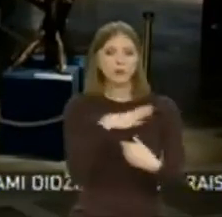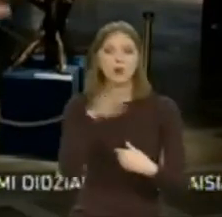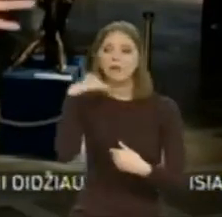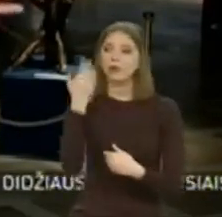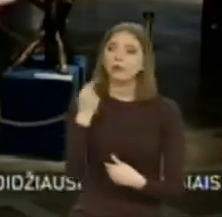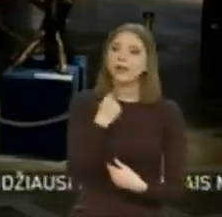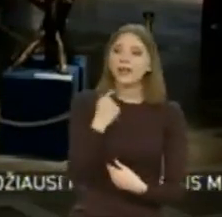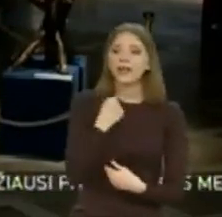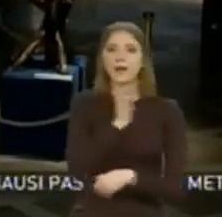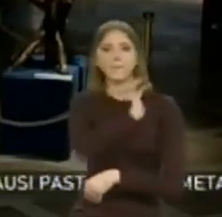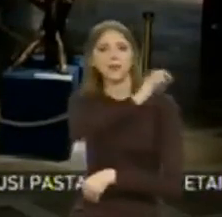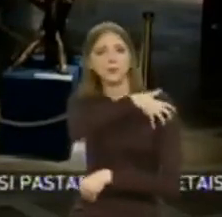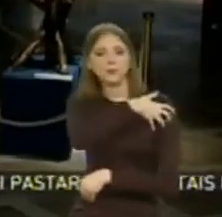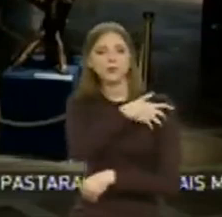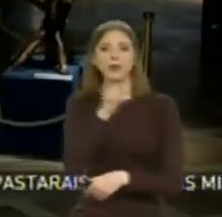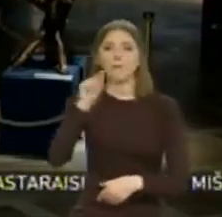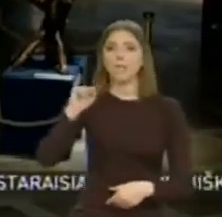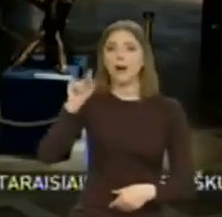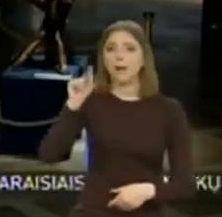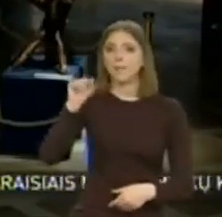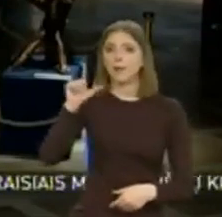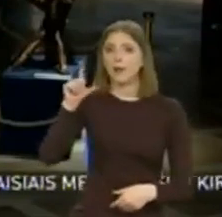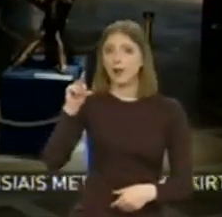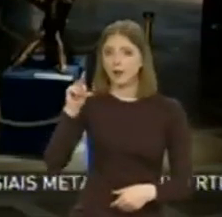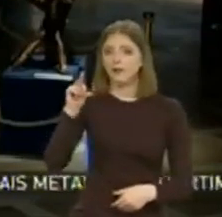Ryga, Peterburgas, Papilė kaip